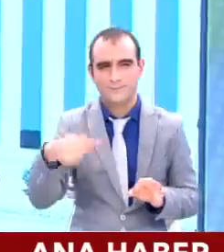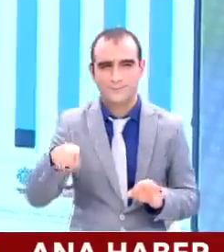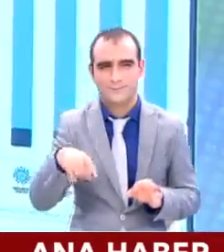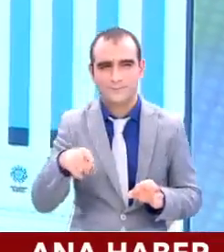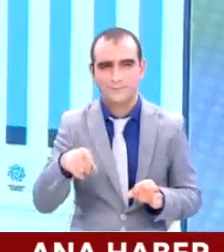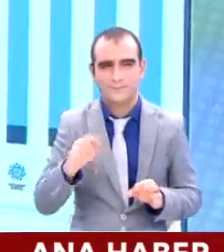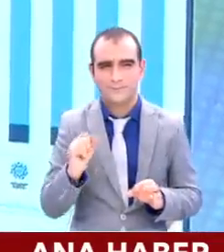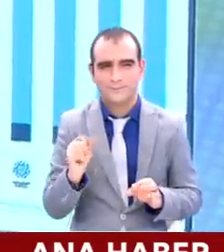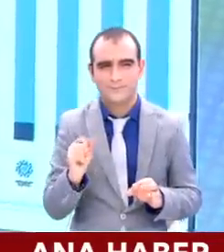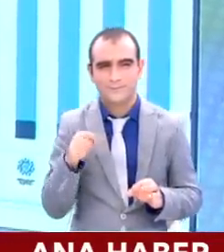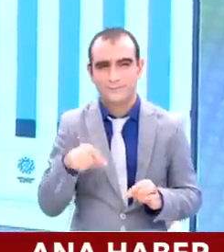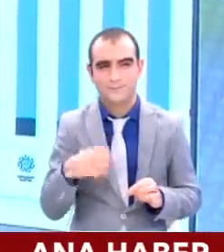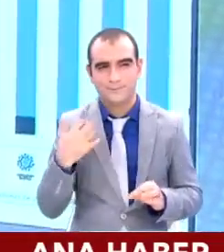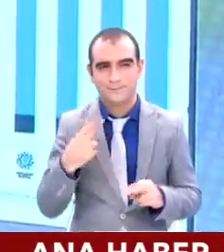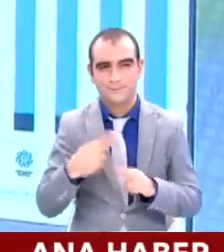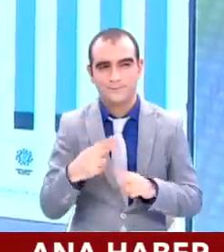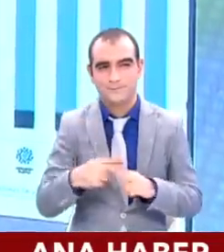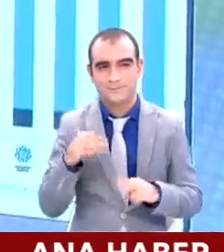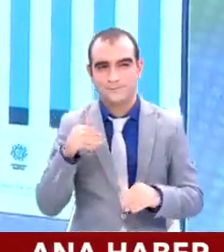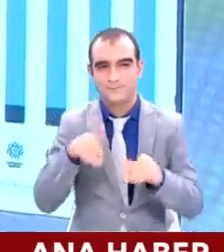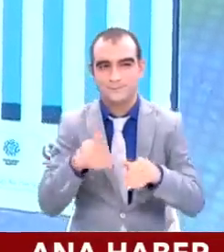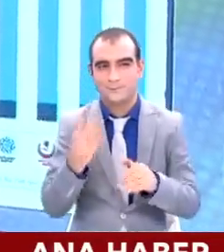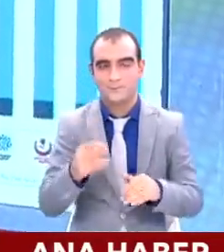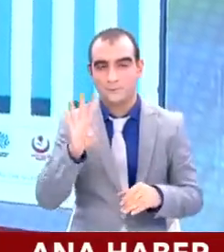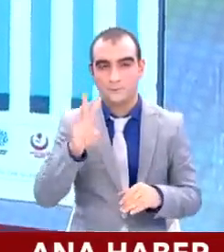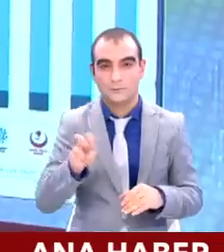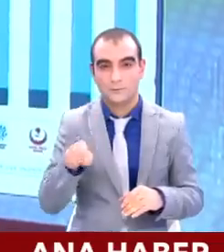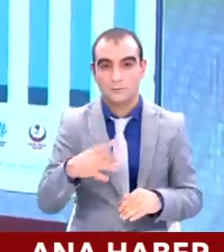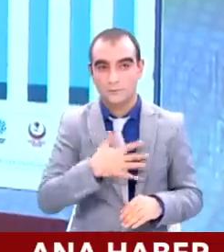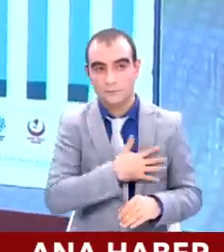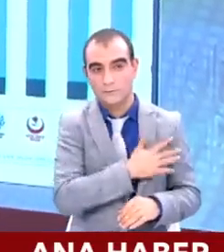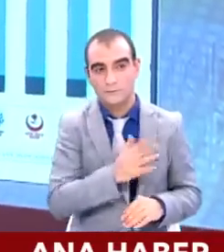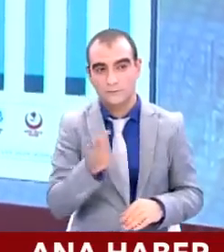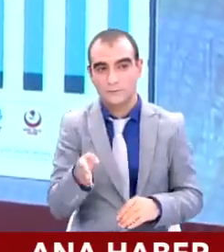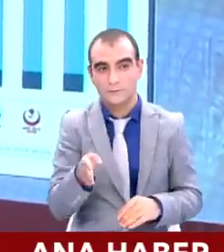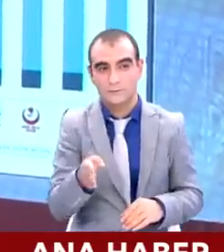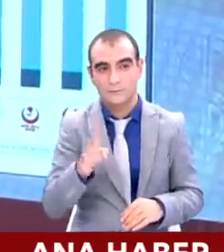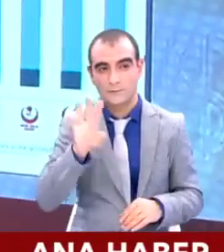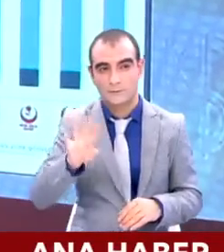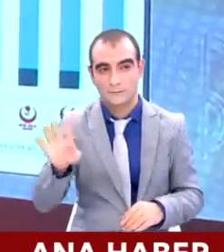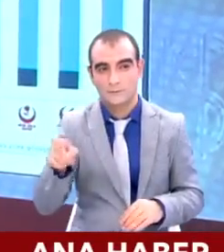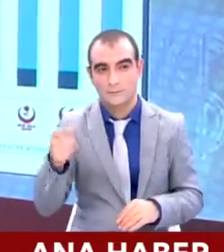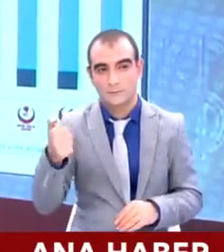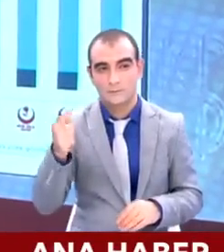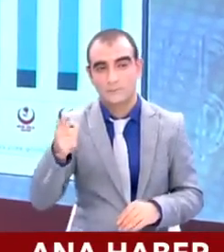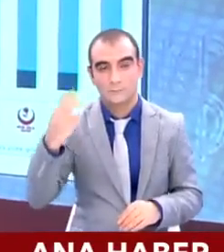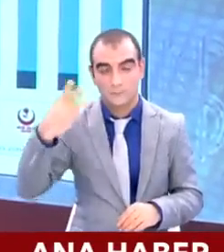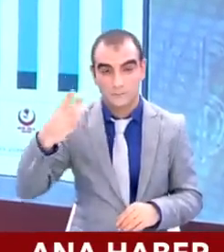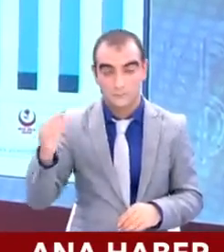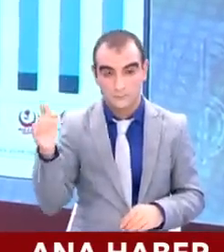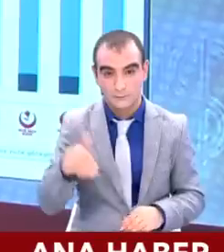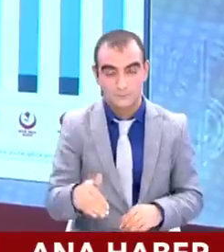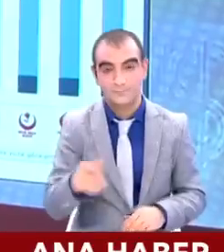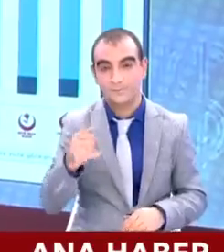Mesela bu pazar seçim yapılsa Kime oy verirsiniz %48'de Kemal Kılıçdaroğlu önde %44.6 ile Sayın Erdoğan